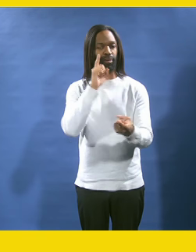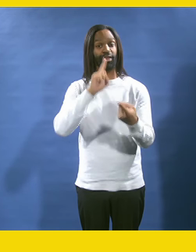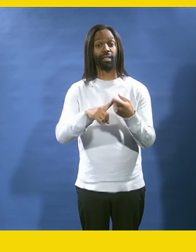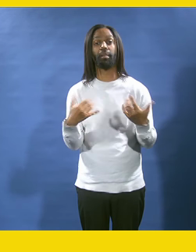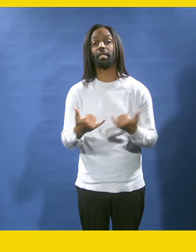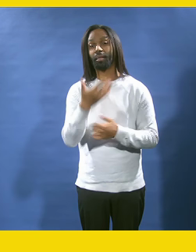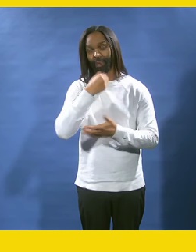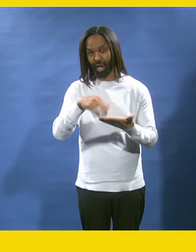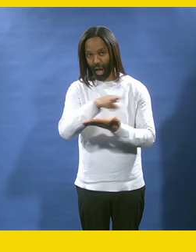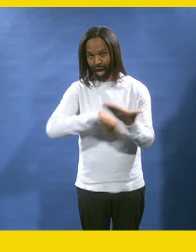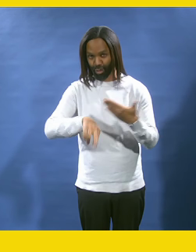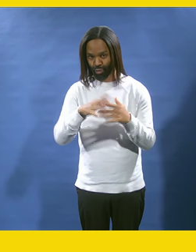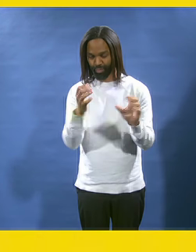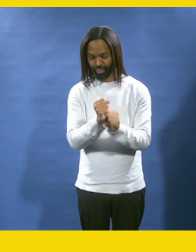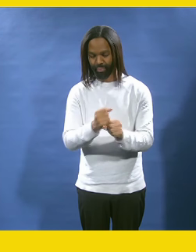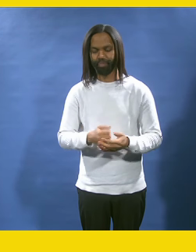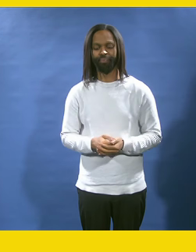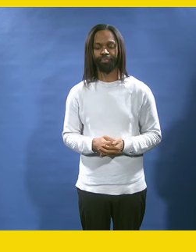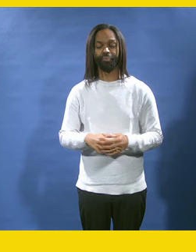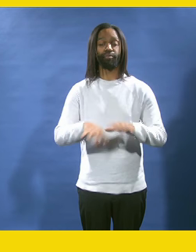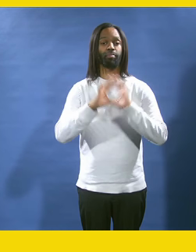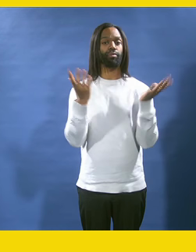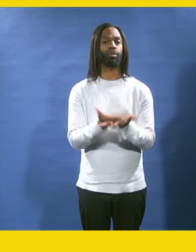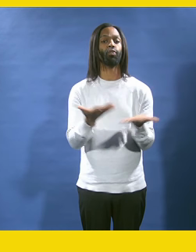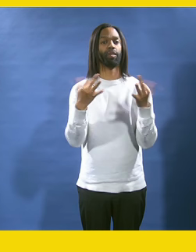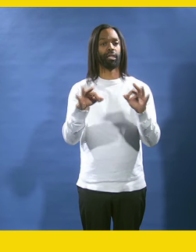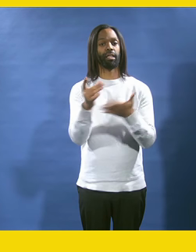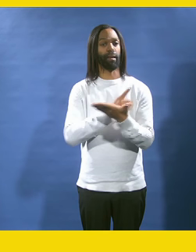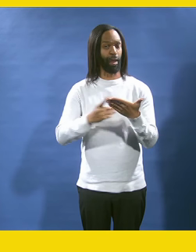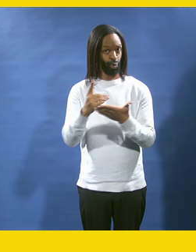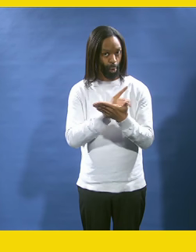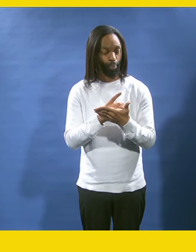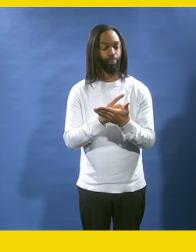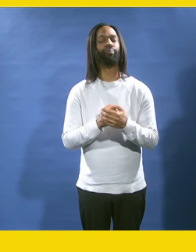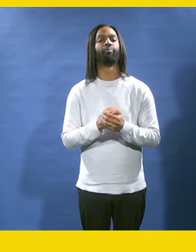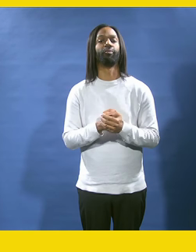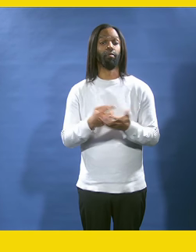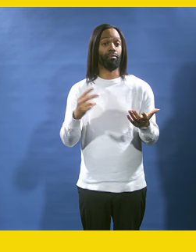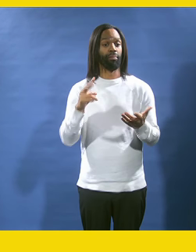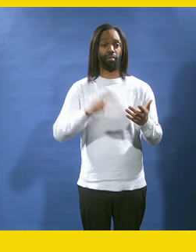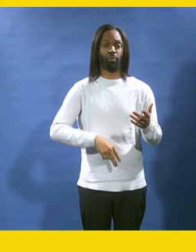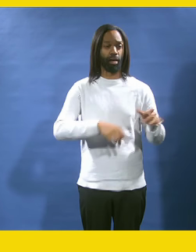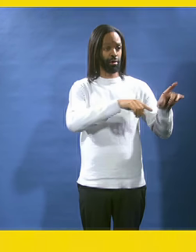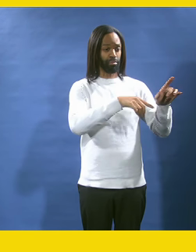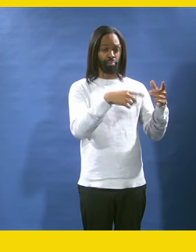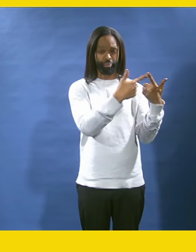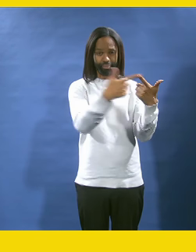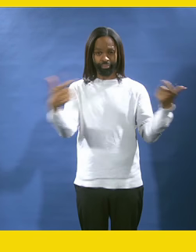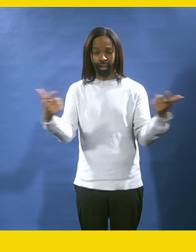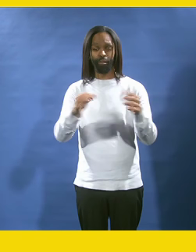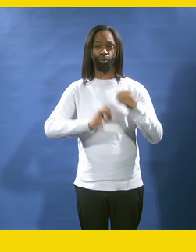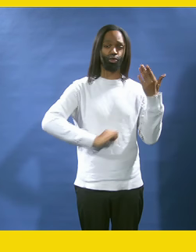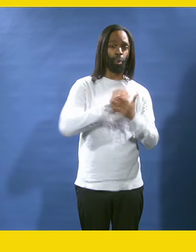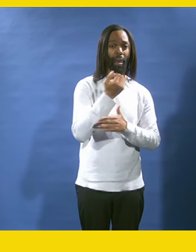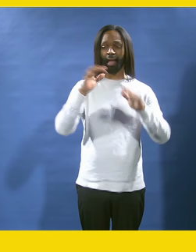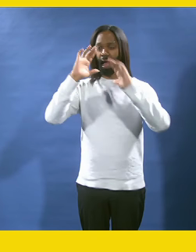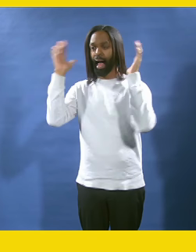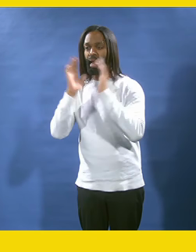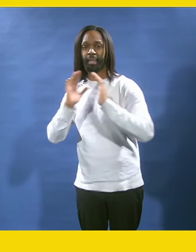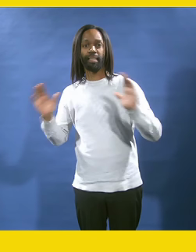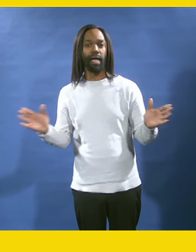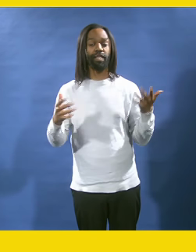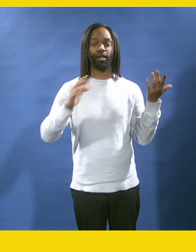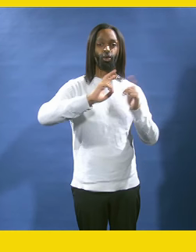région. Elle est composée de 10 départements. Le Grand Est est aussi riche que varié. Il va de la Champagne à l'Alsace, en passant